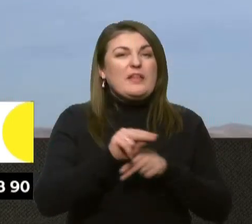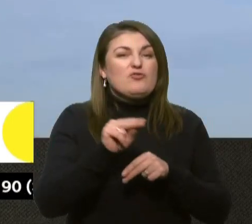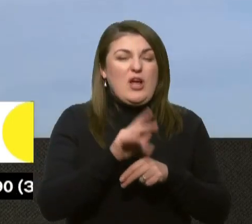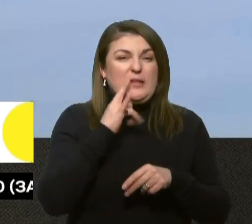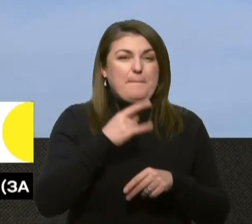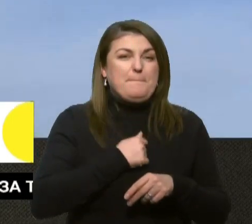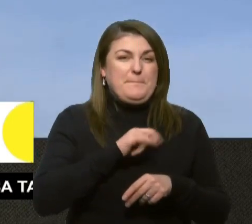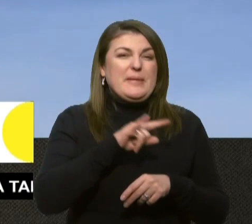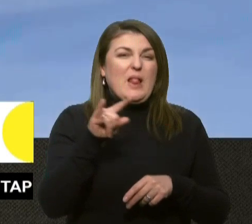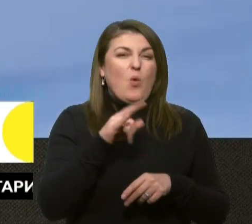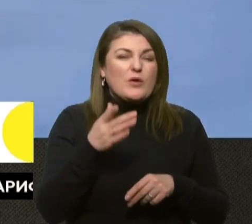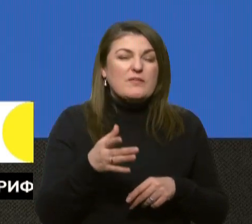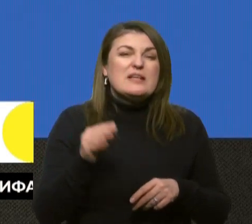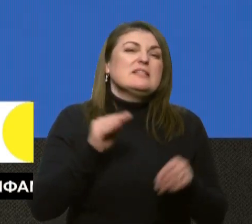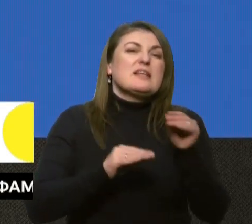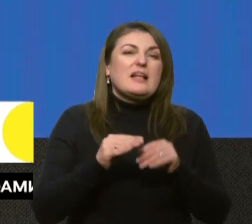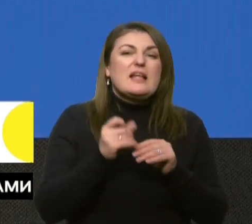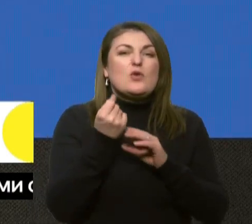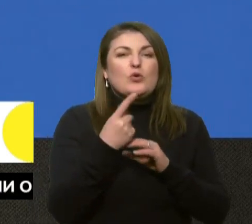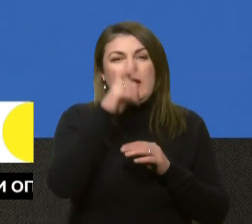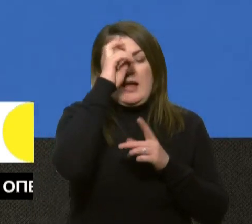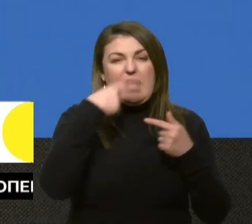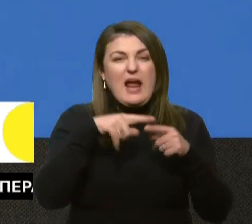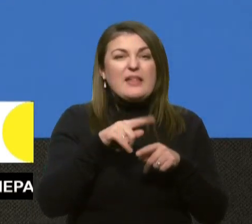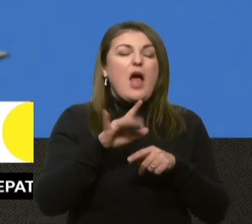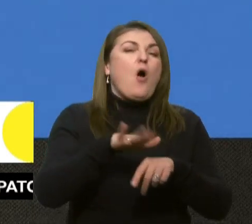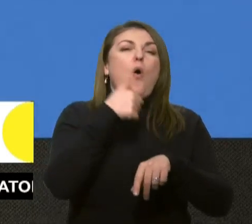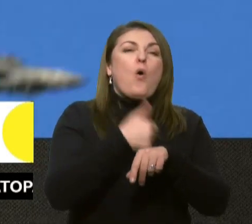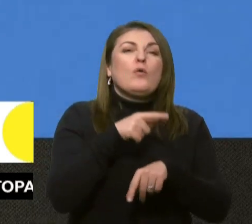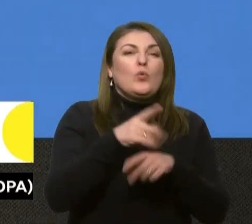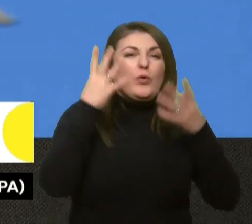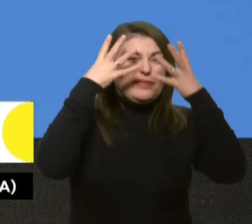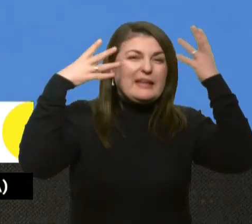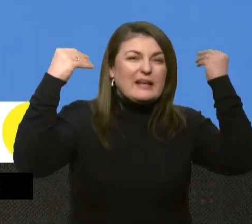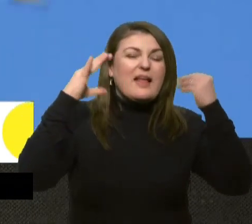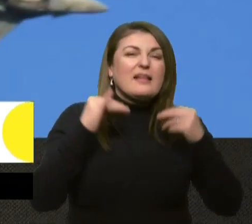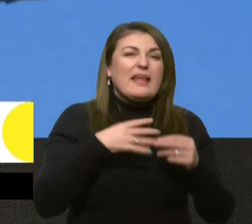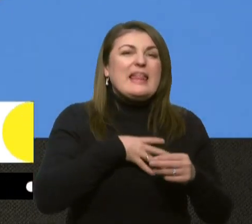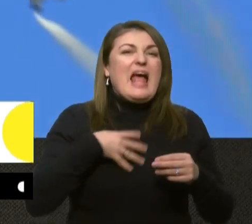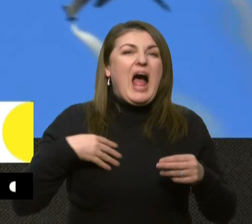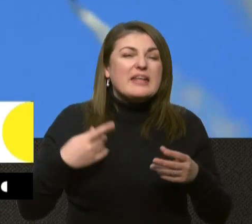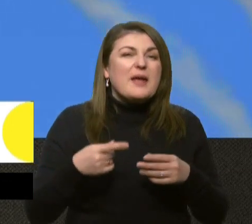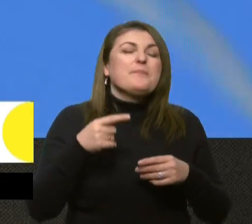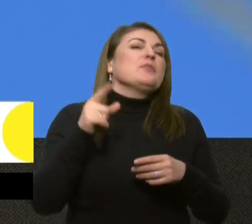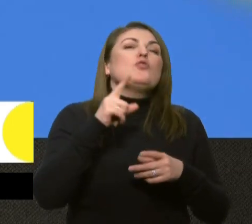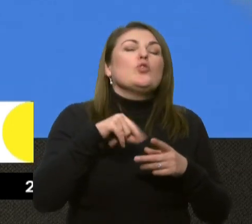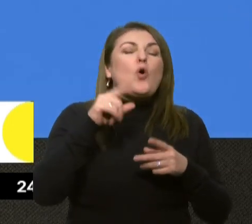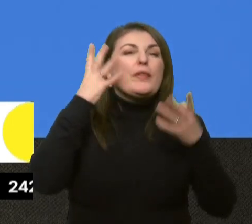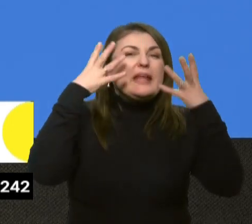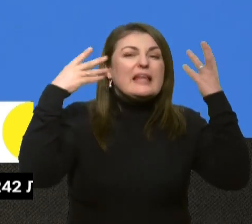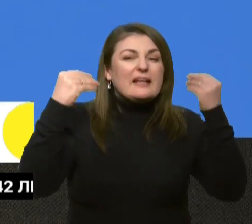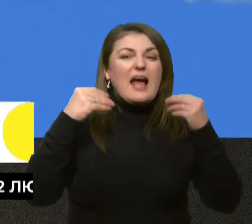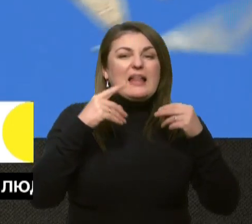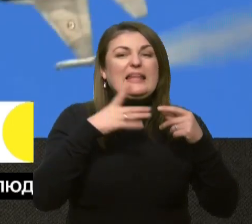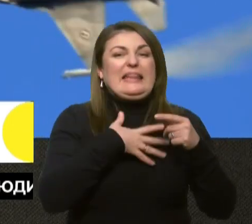пілотів, складається з 11 країн. І головує тут Нідерланди і Данія. Щодо Нідерландів, а